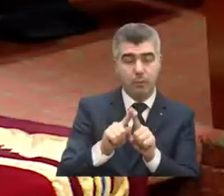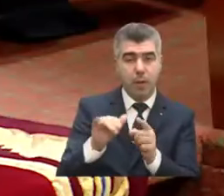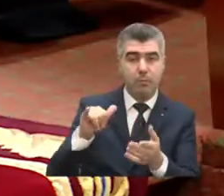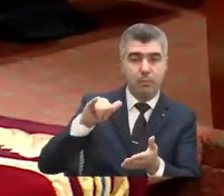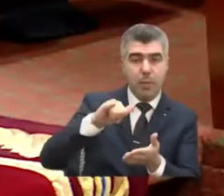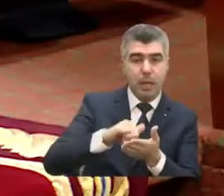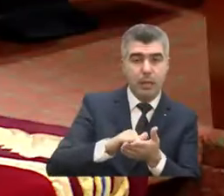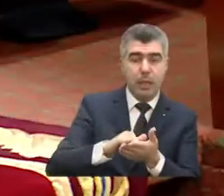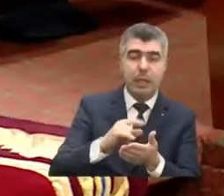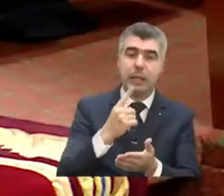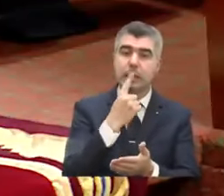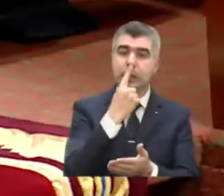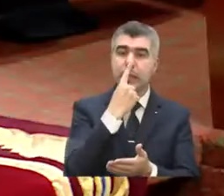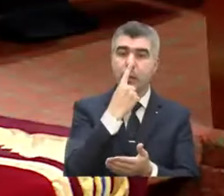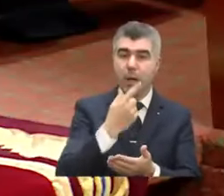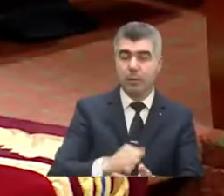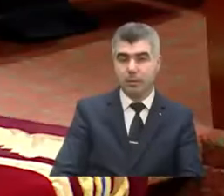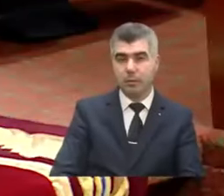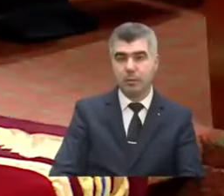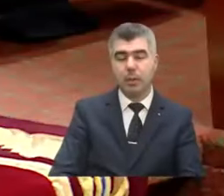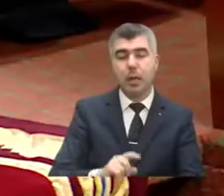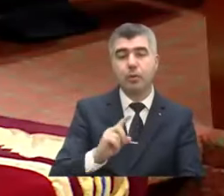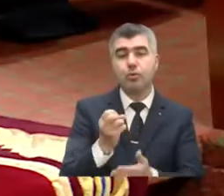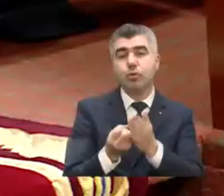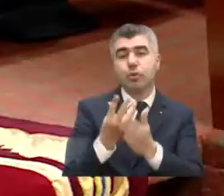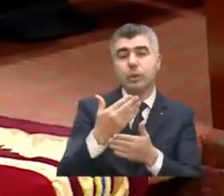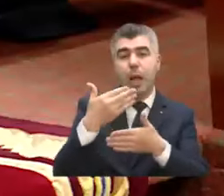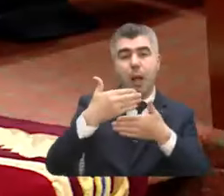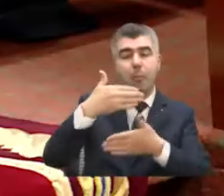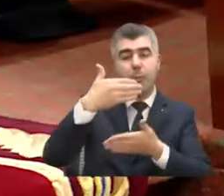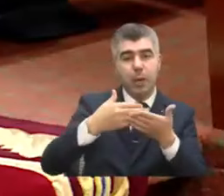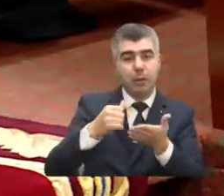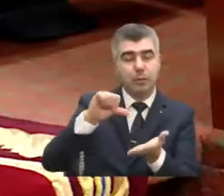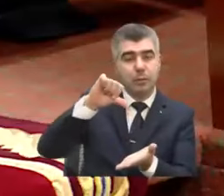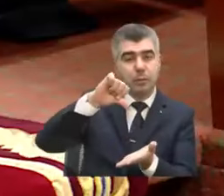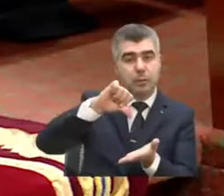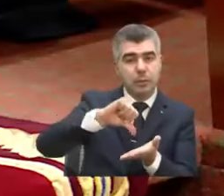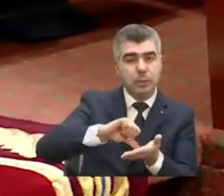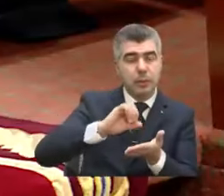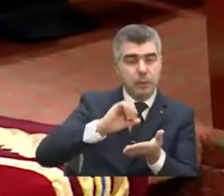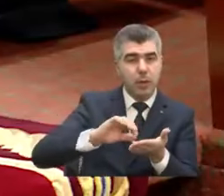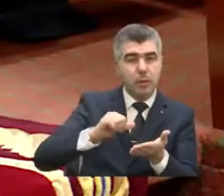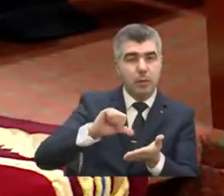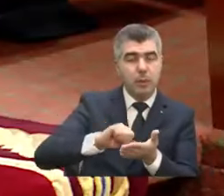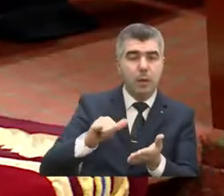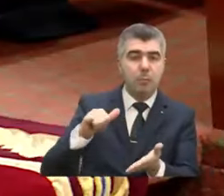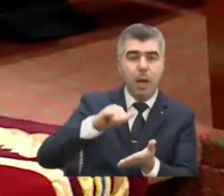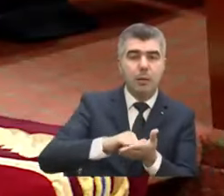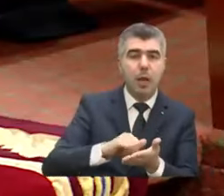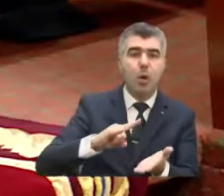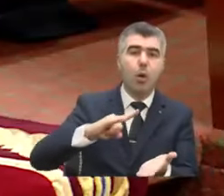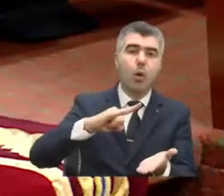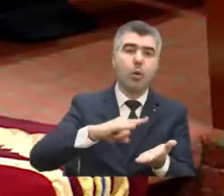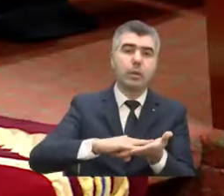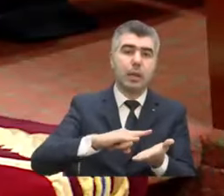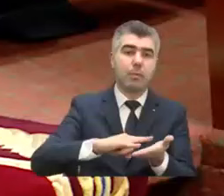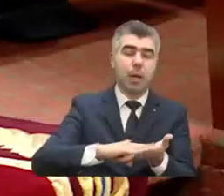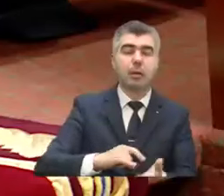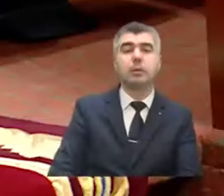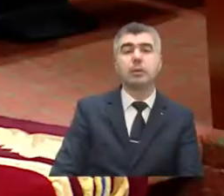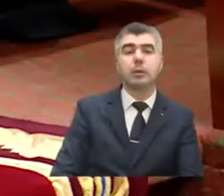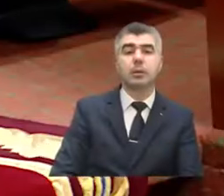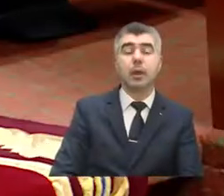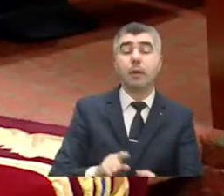بمطار تطوان، وانطلاق بناء محطة جوية جديدة، تمديد وتأهيل مدرج بمطار الحسيمة، محطة